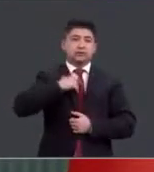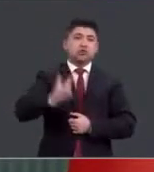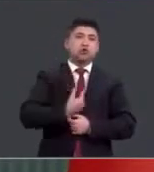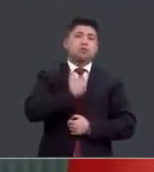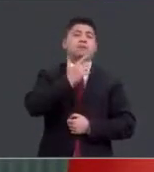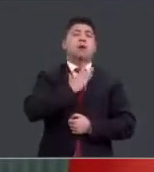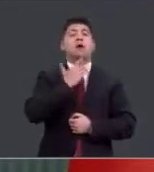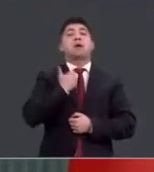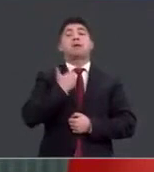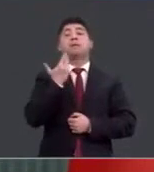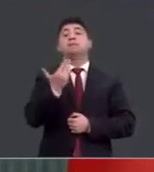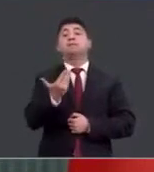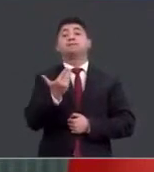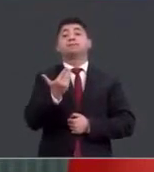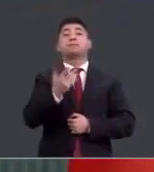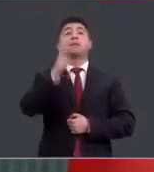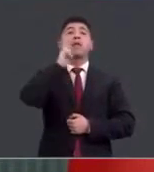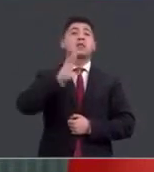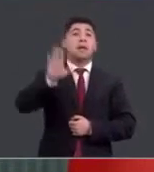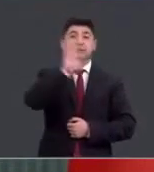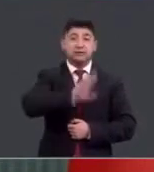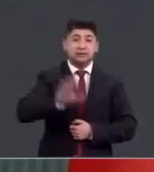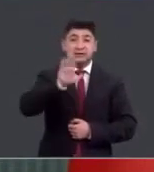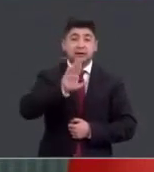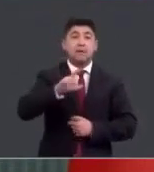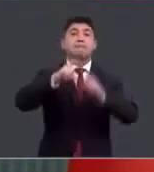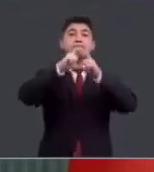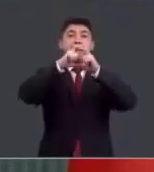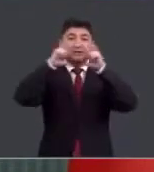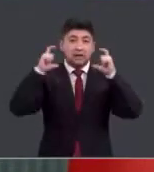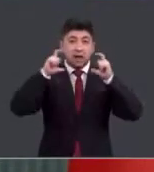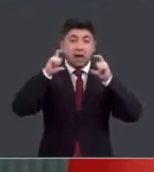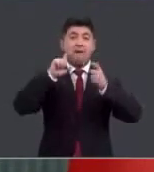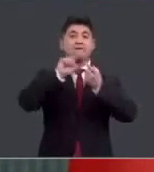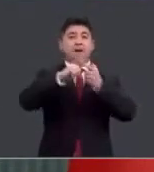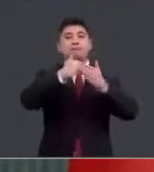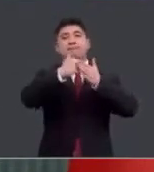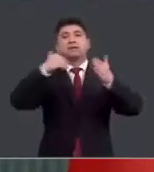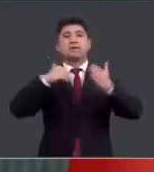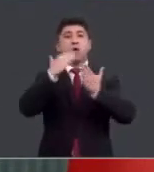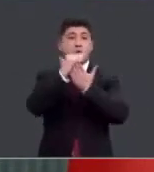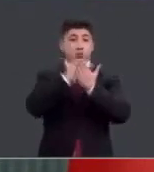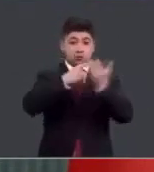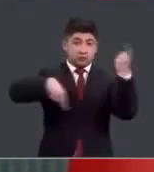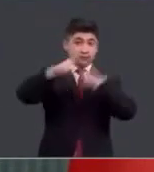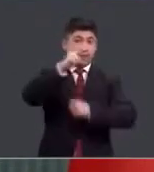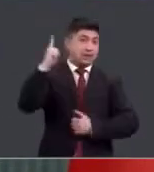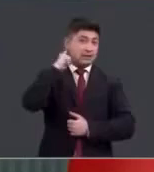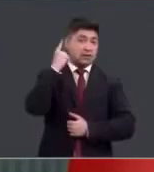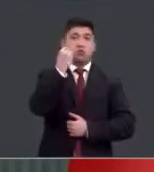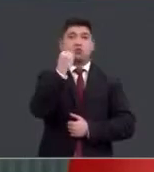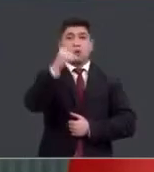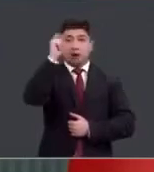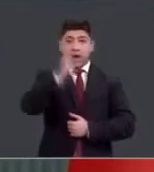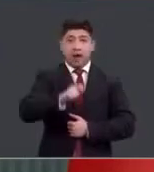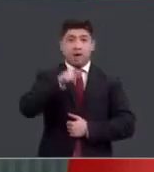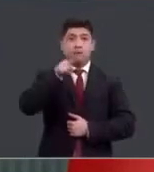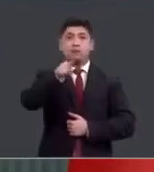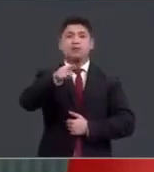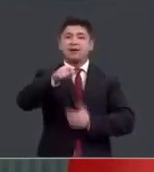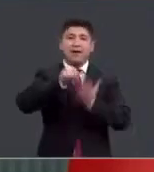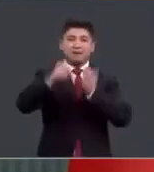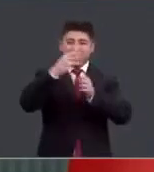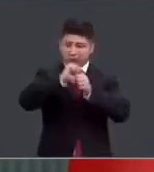ümit ediyoruz temizlik Maske ve mesafe kurallarına riayet ederek bu